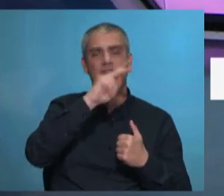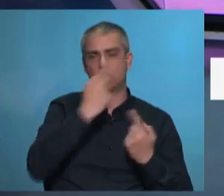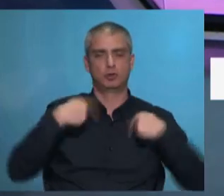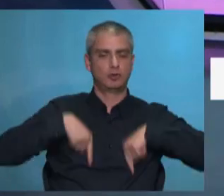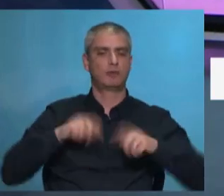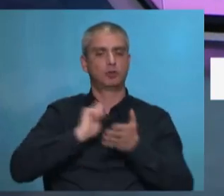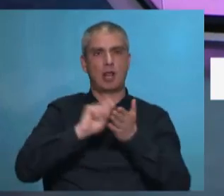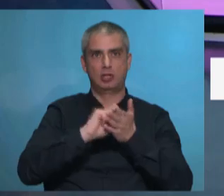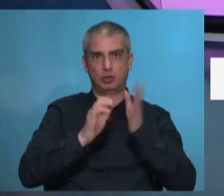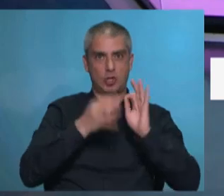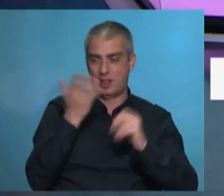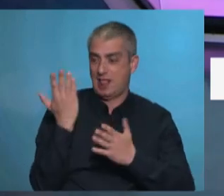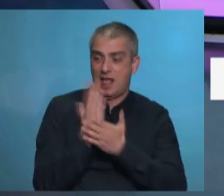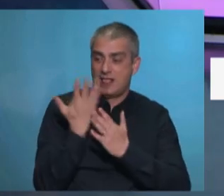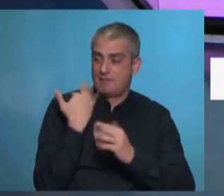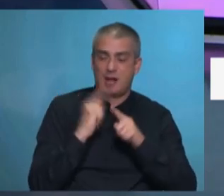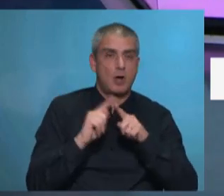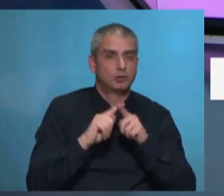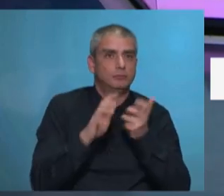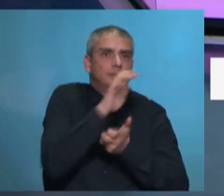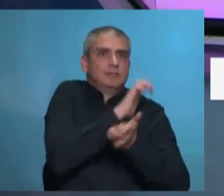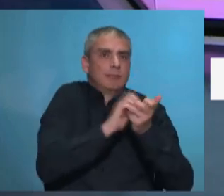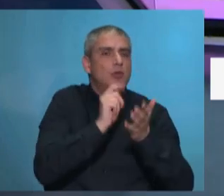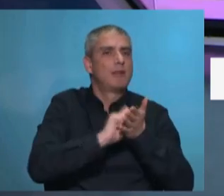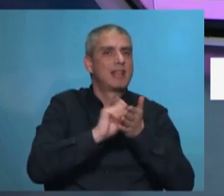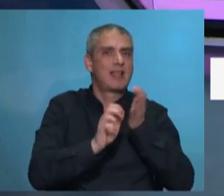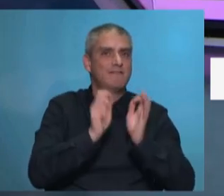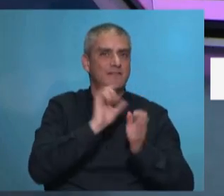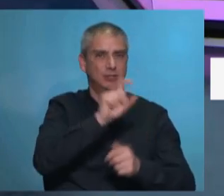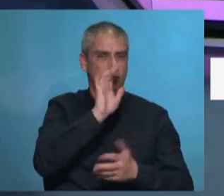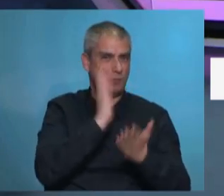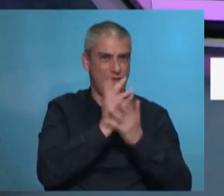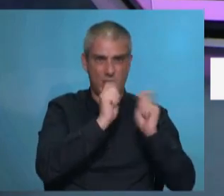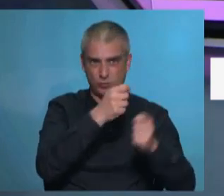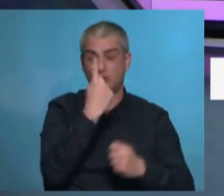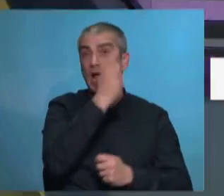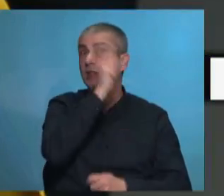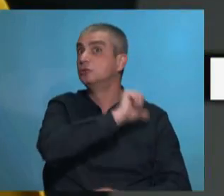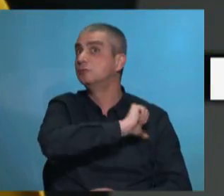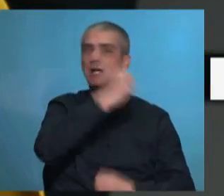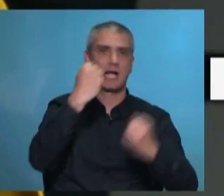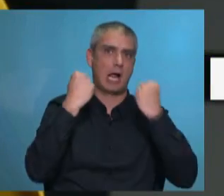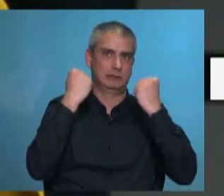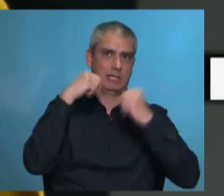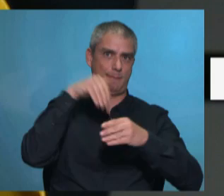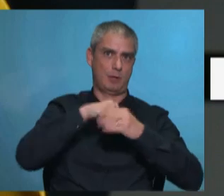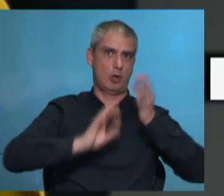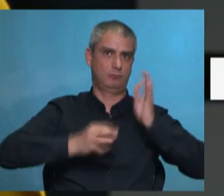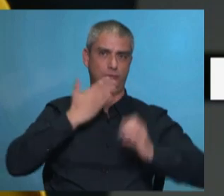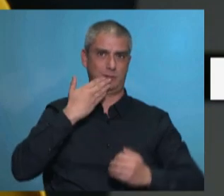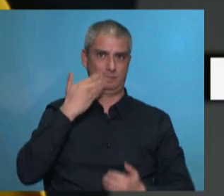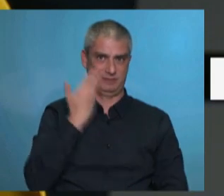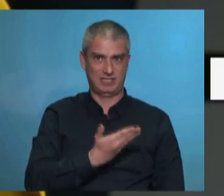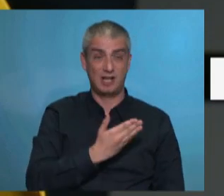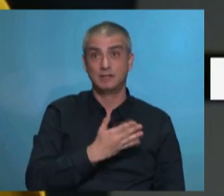עד לפני כמה חודשים, וההסתבכות שלו עם כתב האישום שכבר הוגש נגדו, אחד האנשים הכי חזקים במערכת המשפט בישראל,